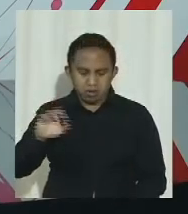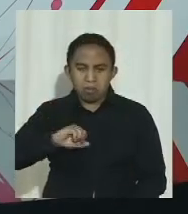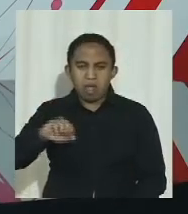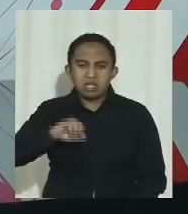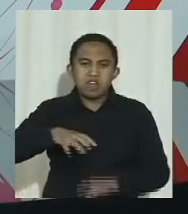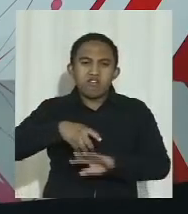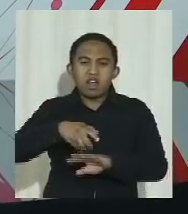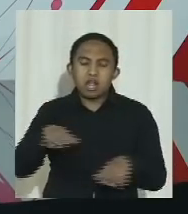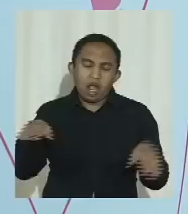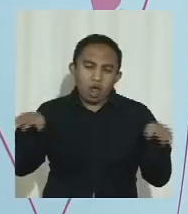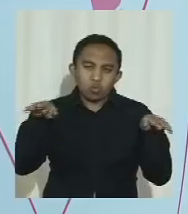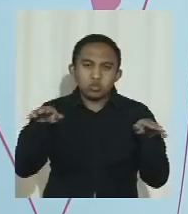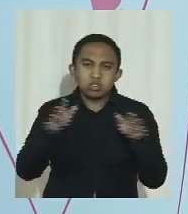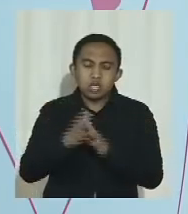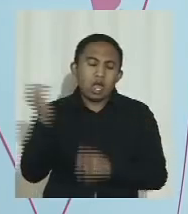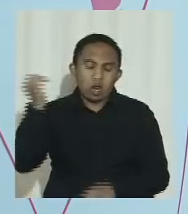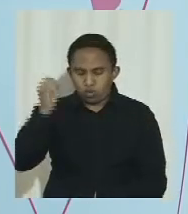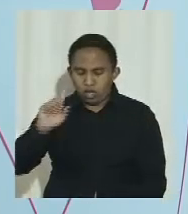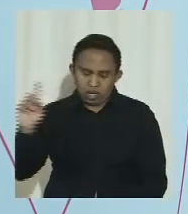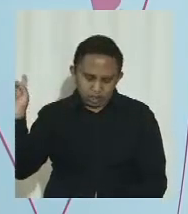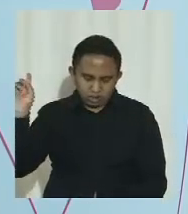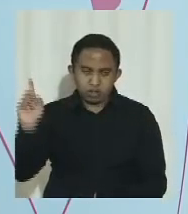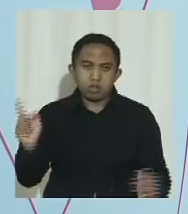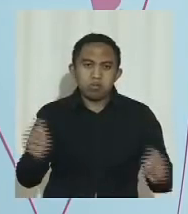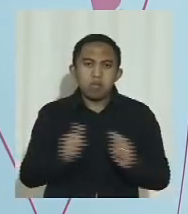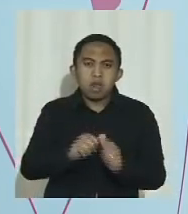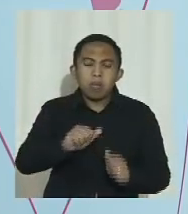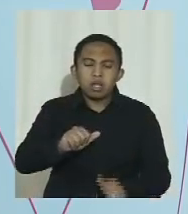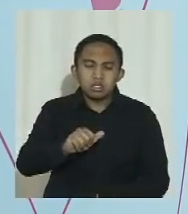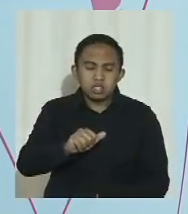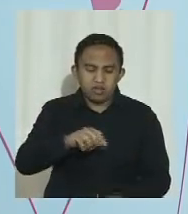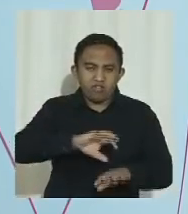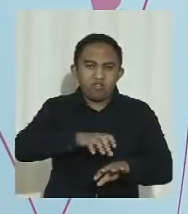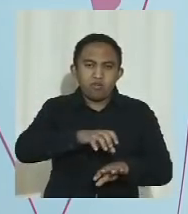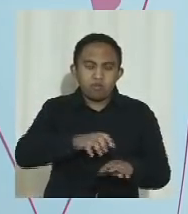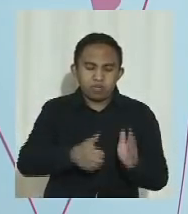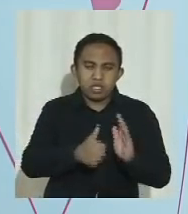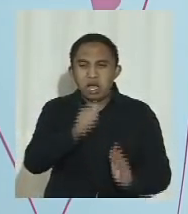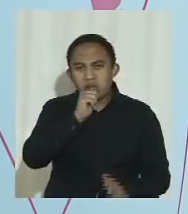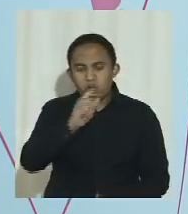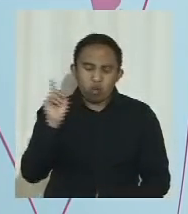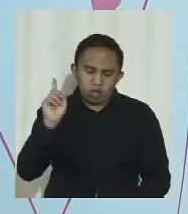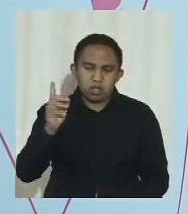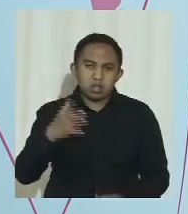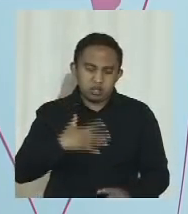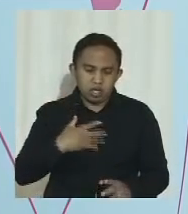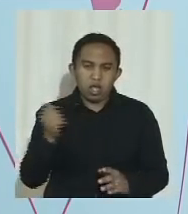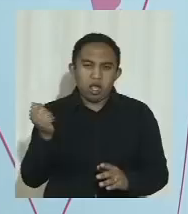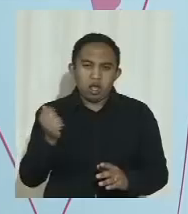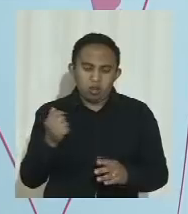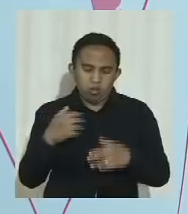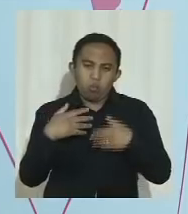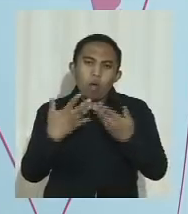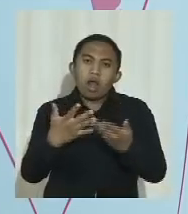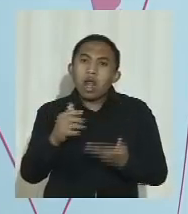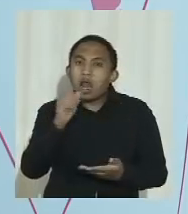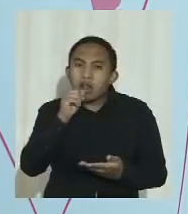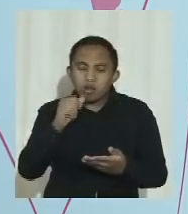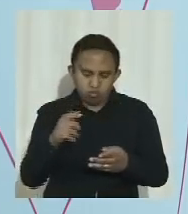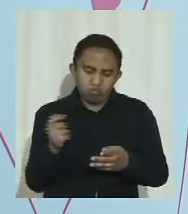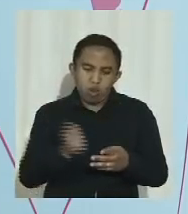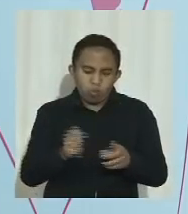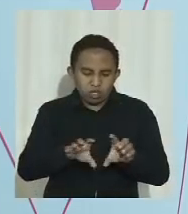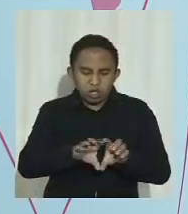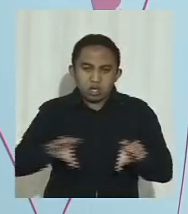amin'ny ministeran'ny rano. Hamatsy rano any Androy ny ONG Meder ka hametraka fantsona iray lehibe na